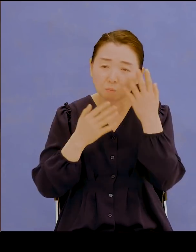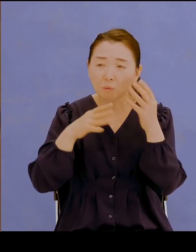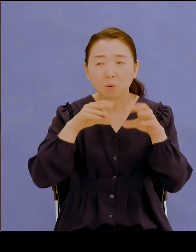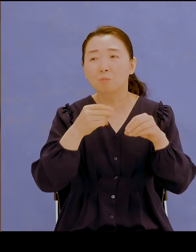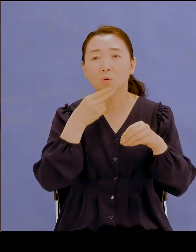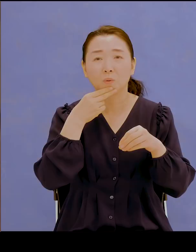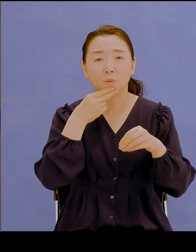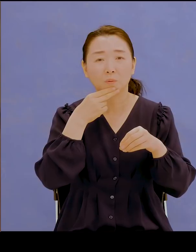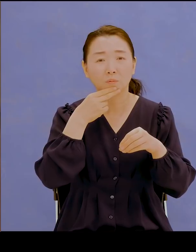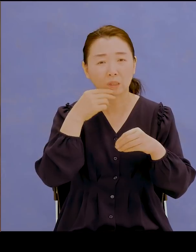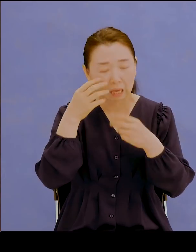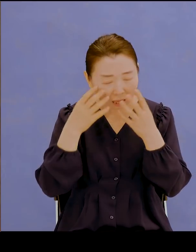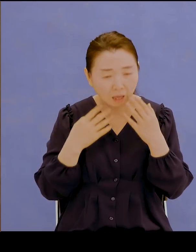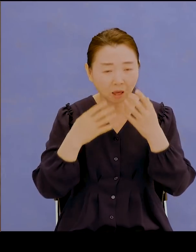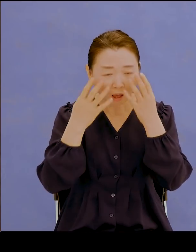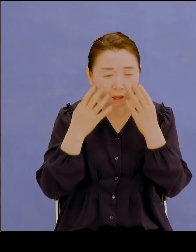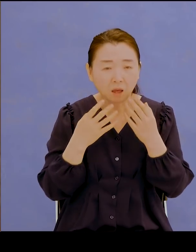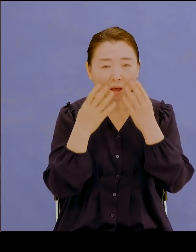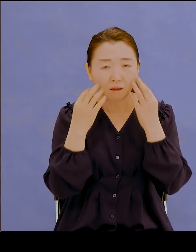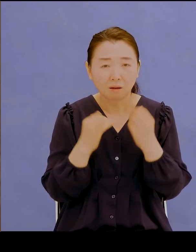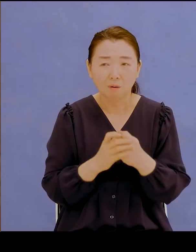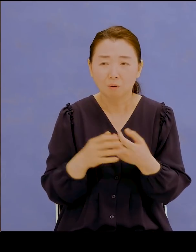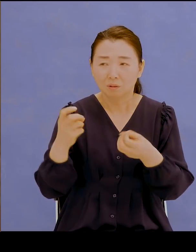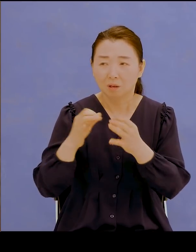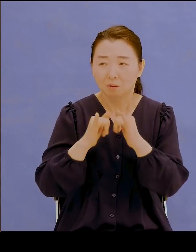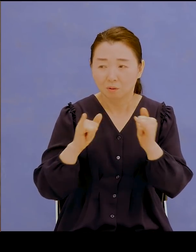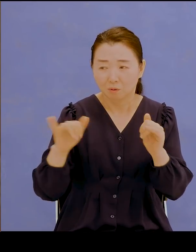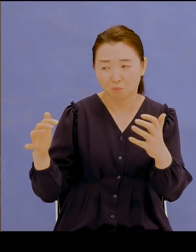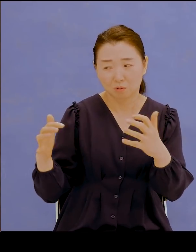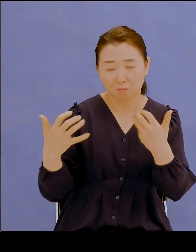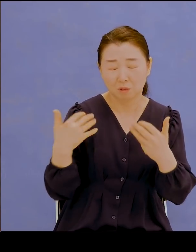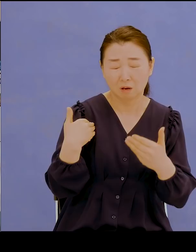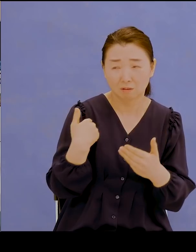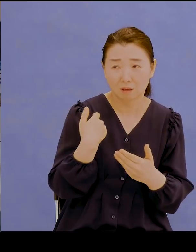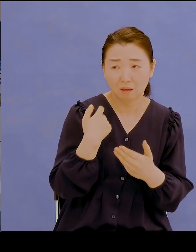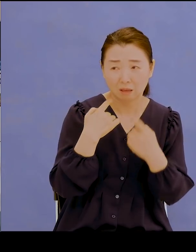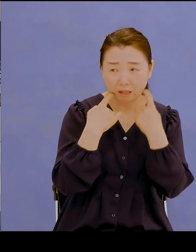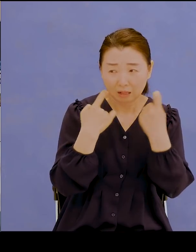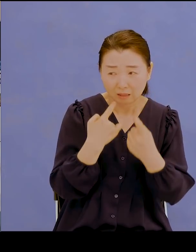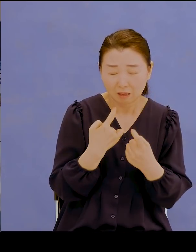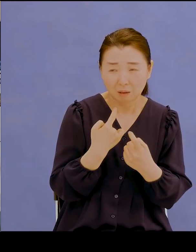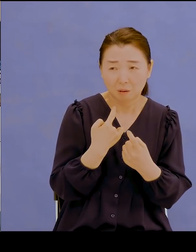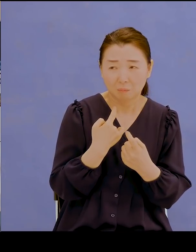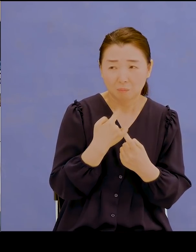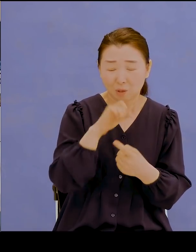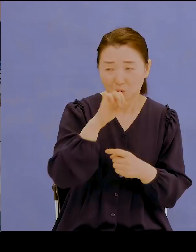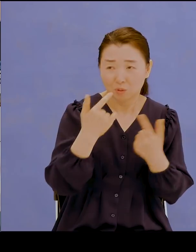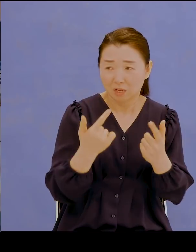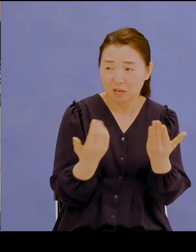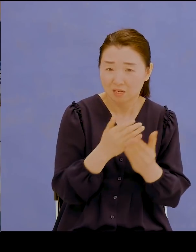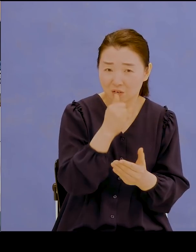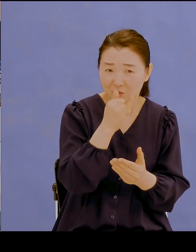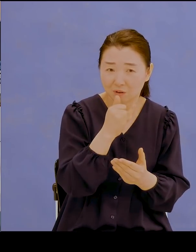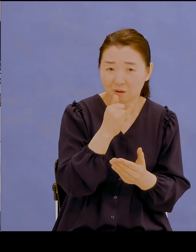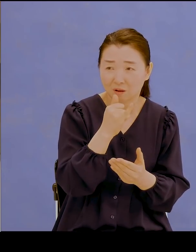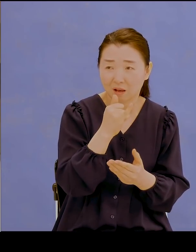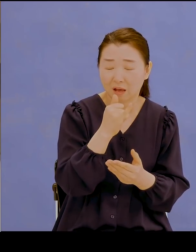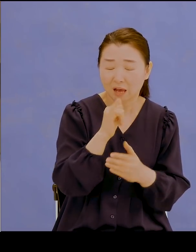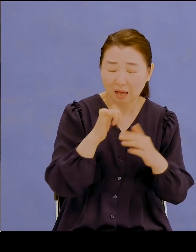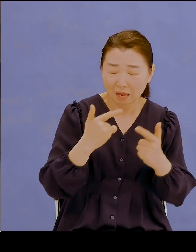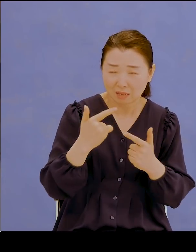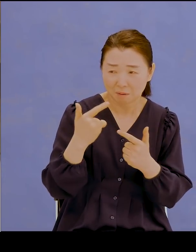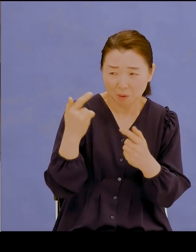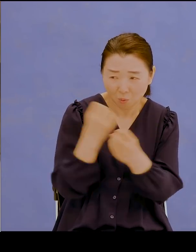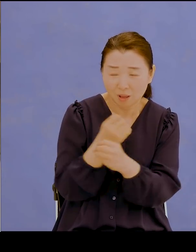멈추질 않는 거예요. 그래서 이유 없이. 이거 연예인인데 주변에서 나 사연 있게 보는 거 아니야? 그래서 막 근데 안 닦아줘. 오.